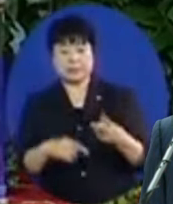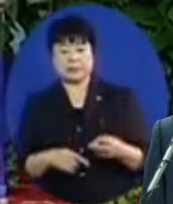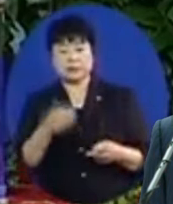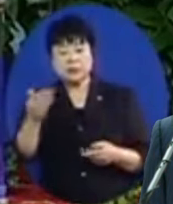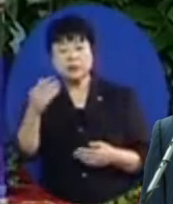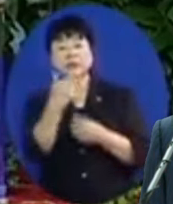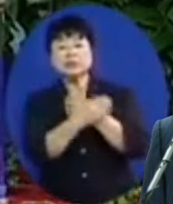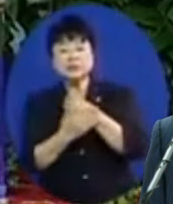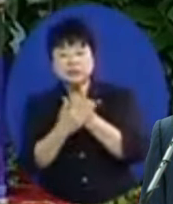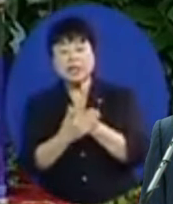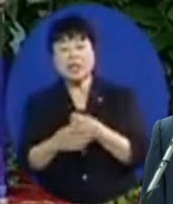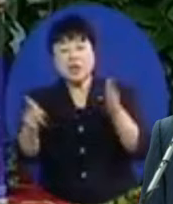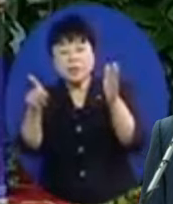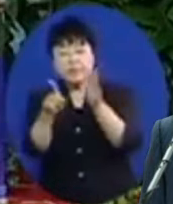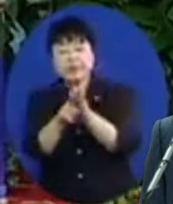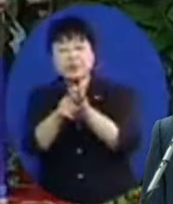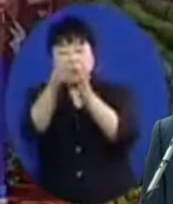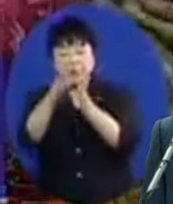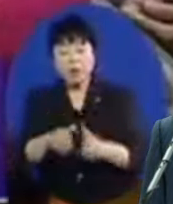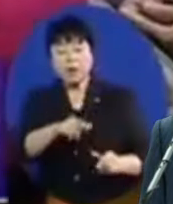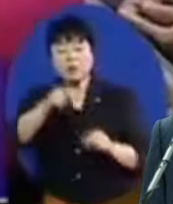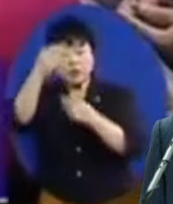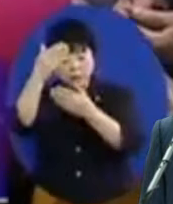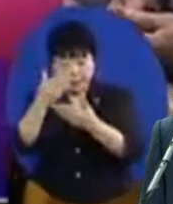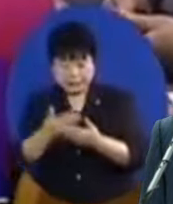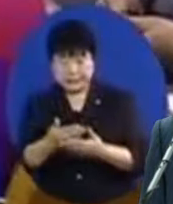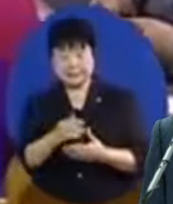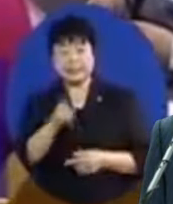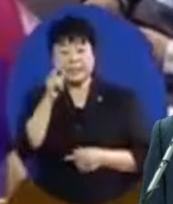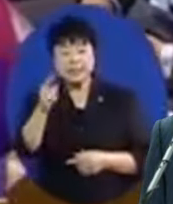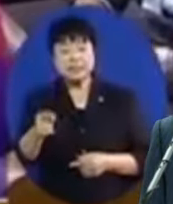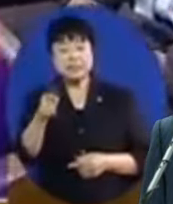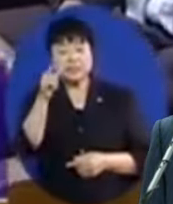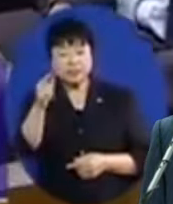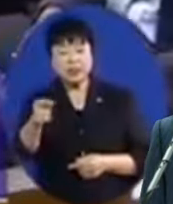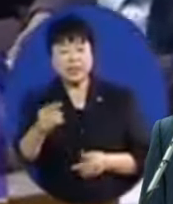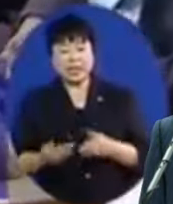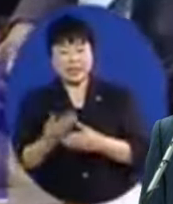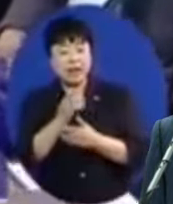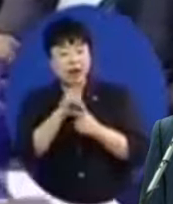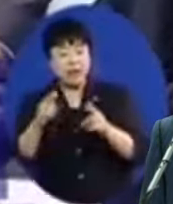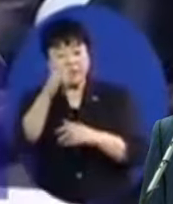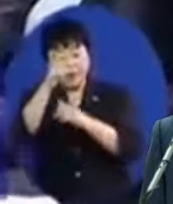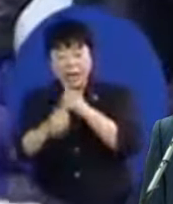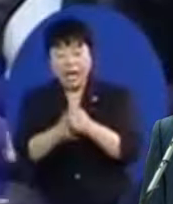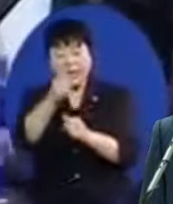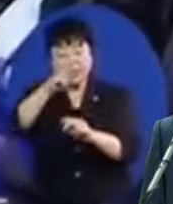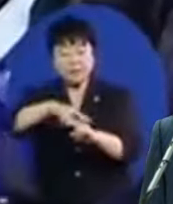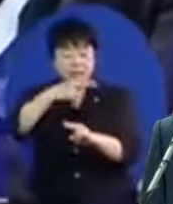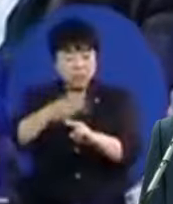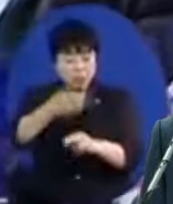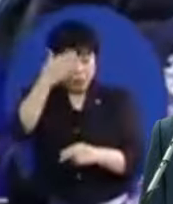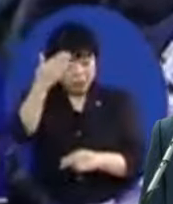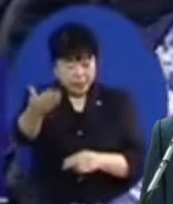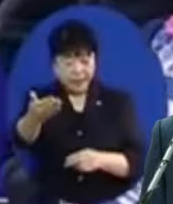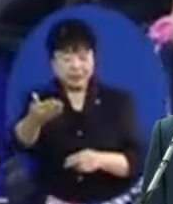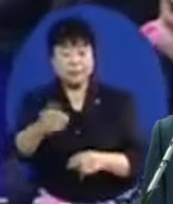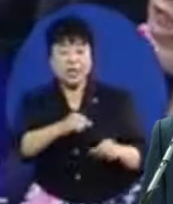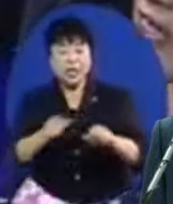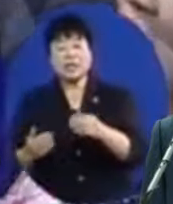너희는 그 은혜에 의하여 믿음으로 말미암아 구원을 받았으니 이것은 너희에게서 난 것이 아니요 하나님의